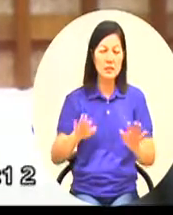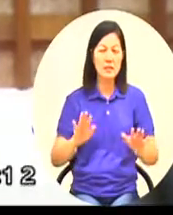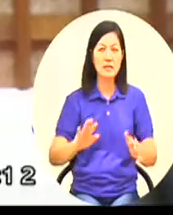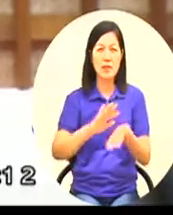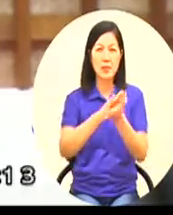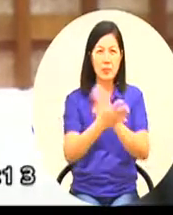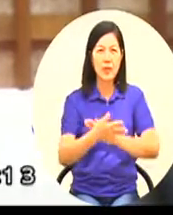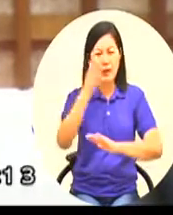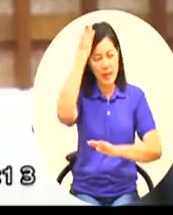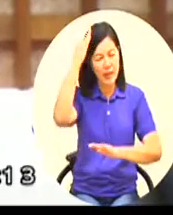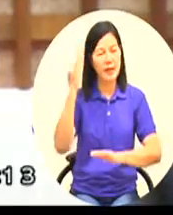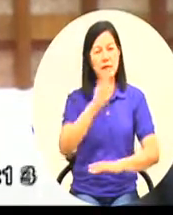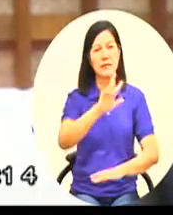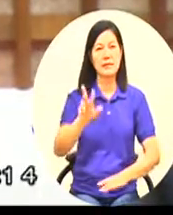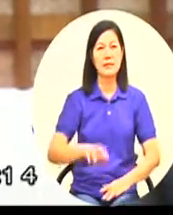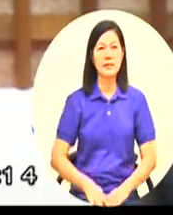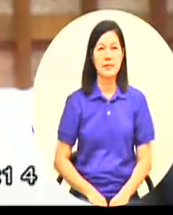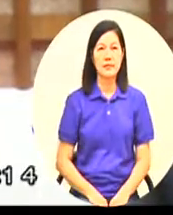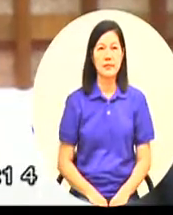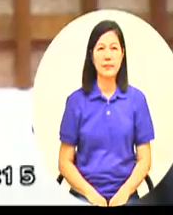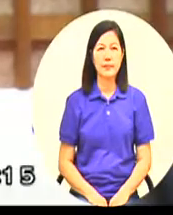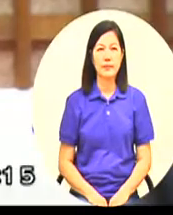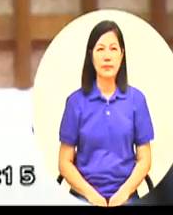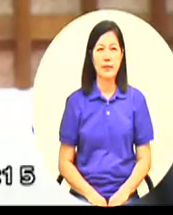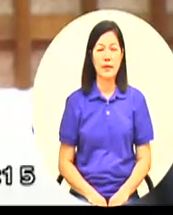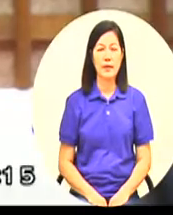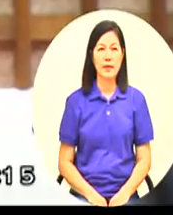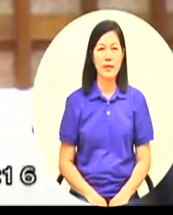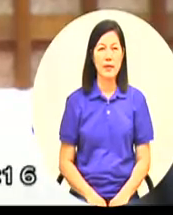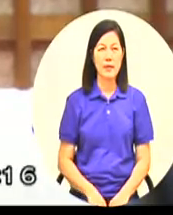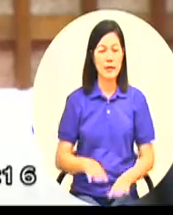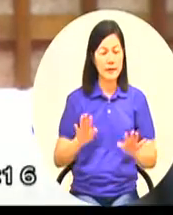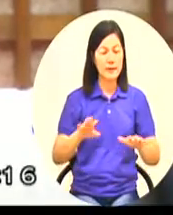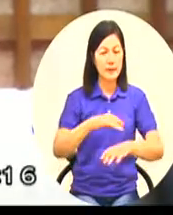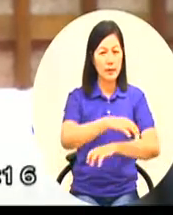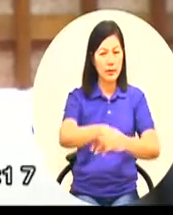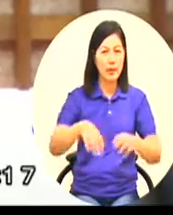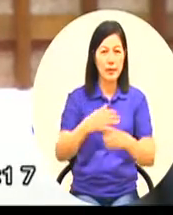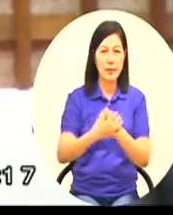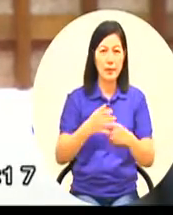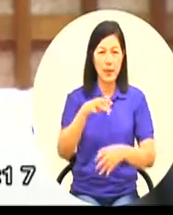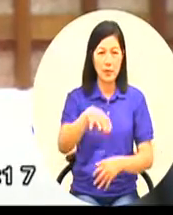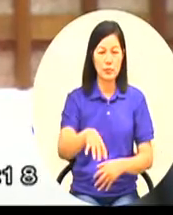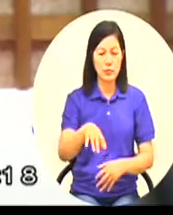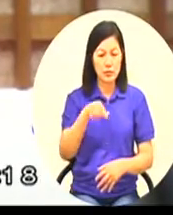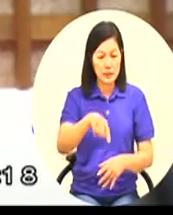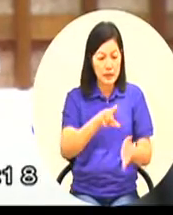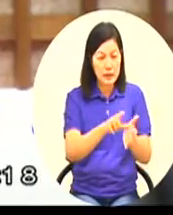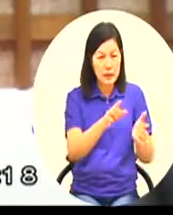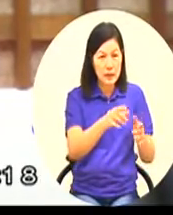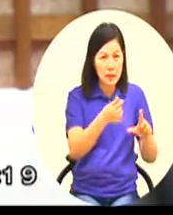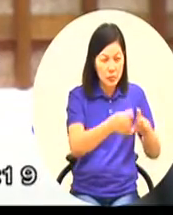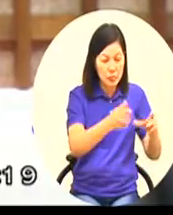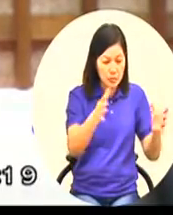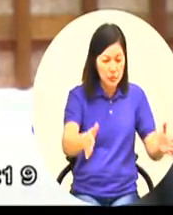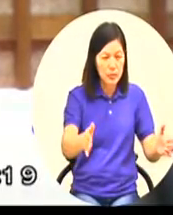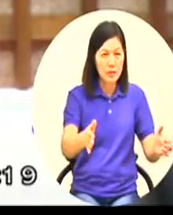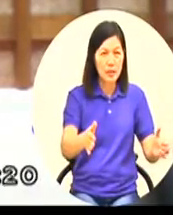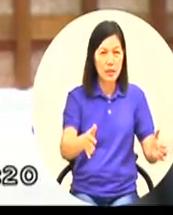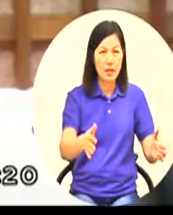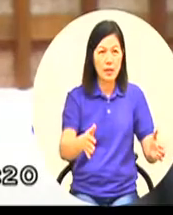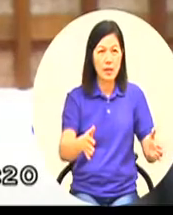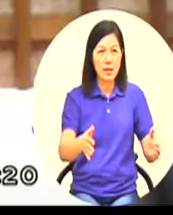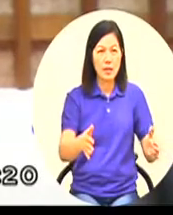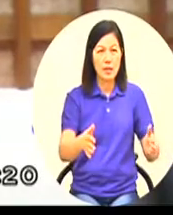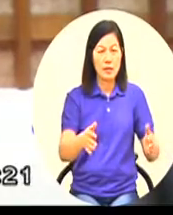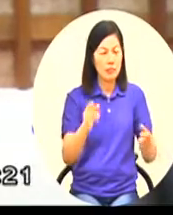现在就是黑色。所以说到底今天我们环境保护局在这个区段，除了我们刚刚